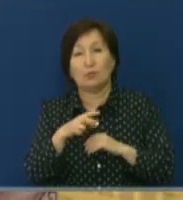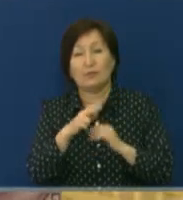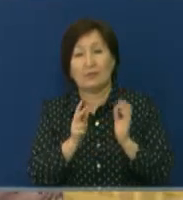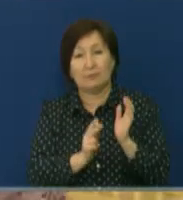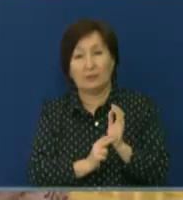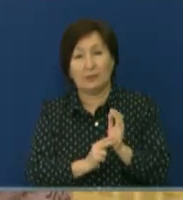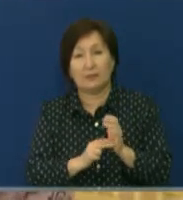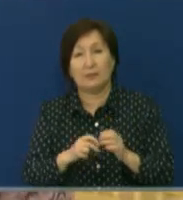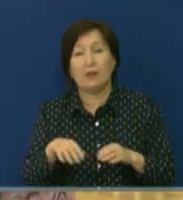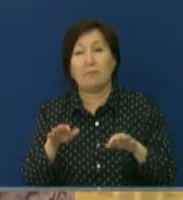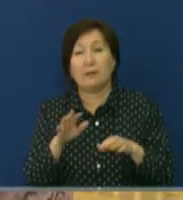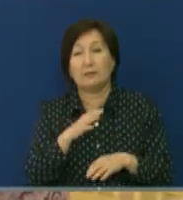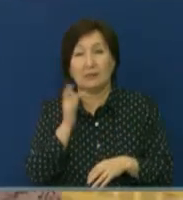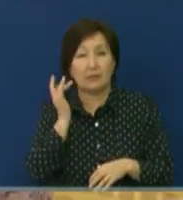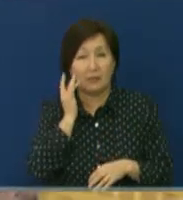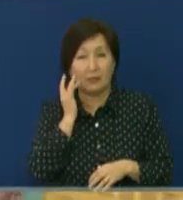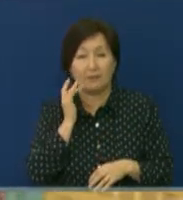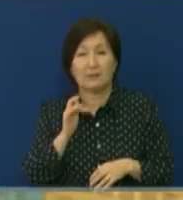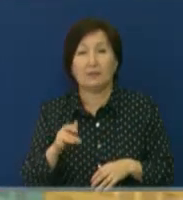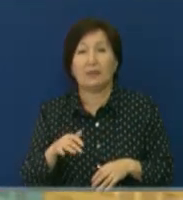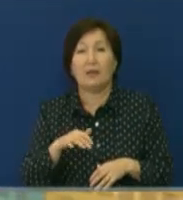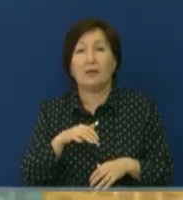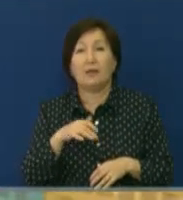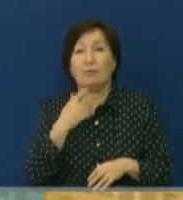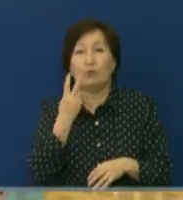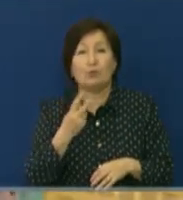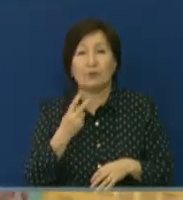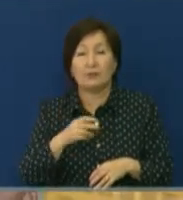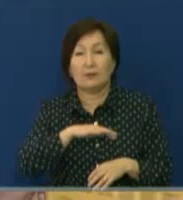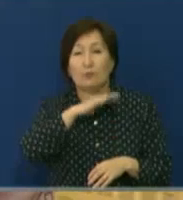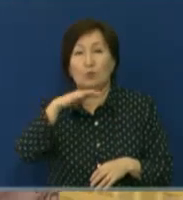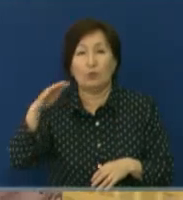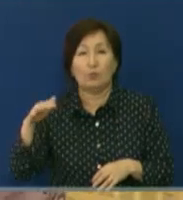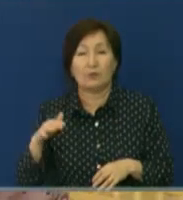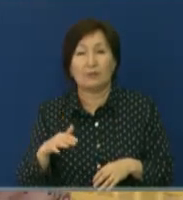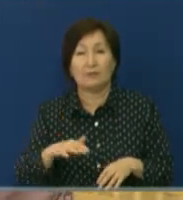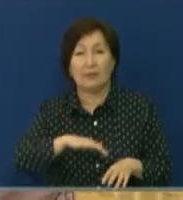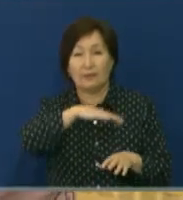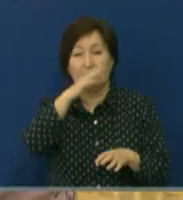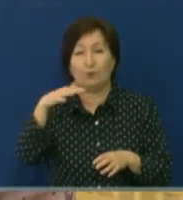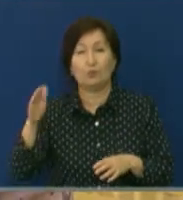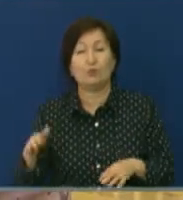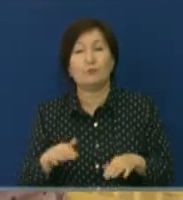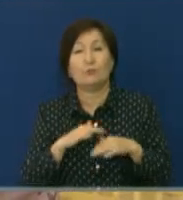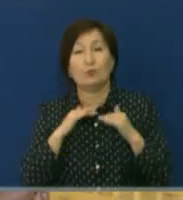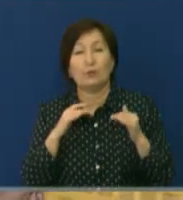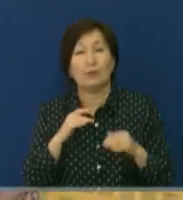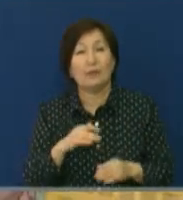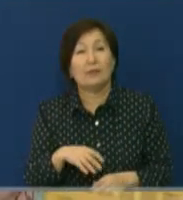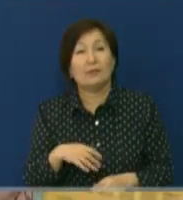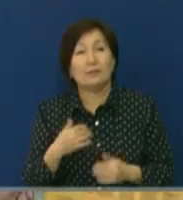постоянная свалка там все завалено люди постоянно жалуются машины